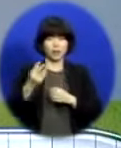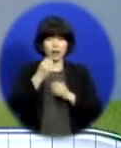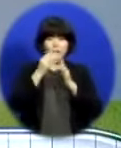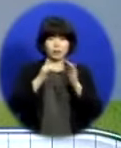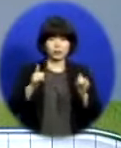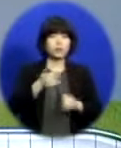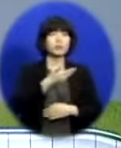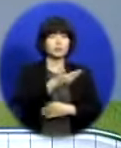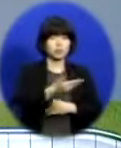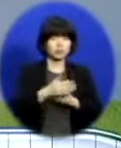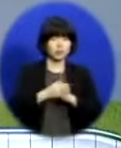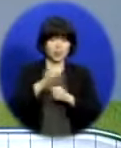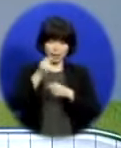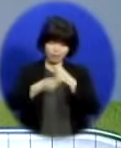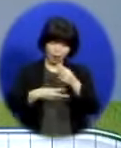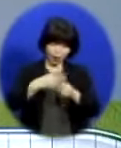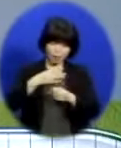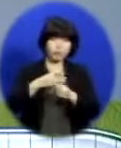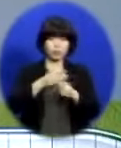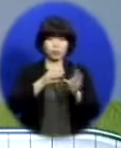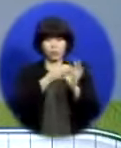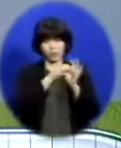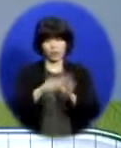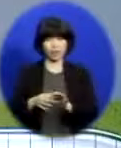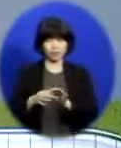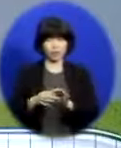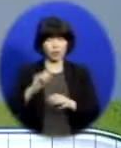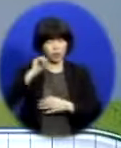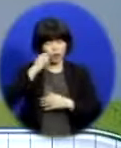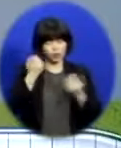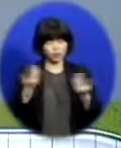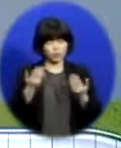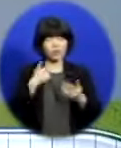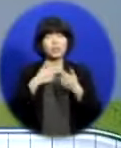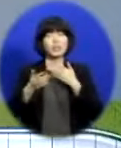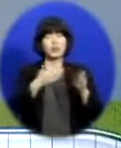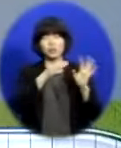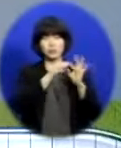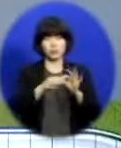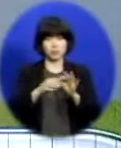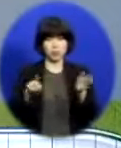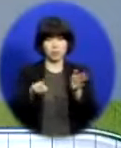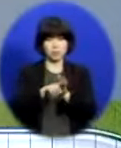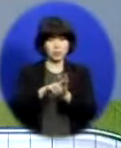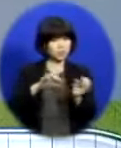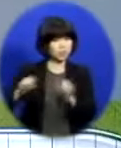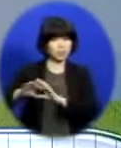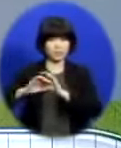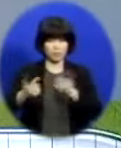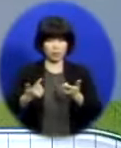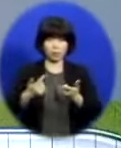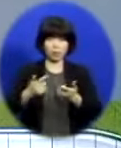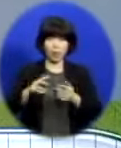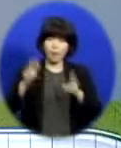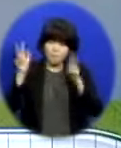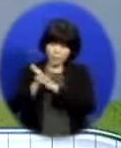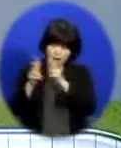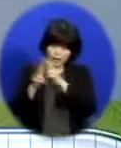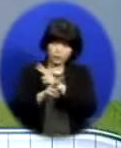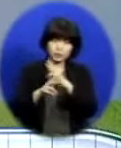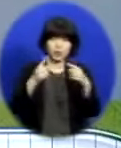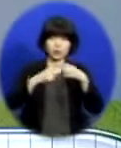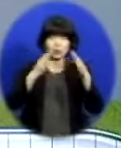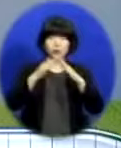성도님이 몇 년 동안 그렇게 어려운 일을 겪으시면서도 믿음을 잃어버리지 않고 매 주일 교회 나와